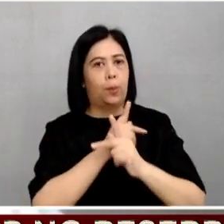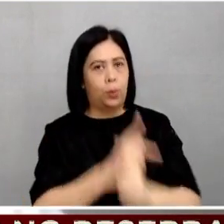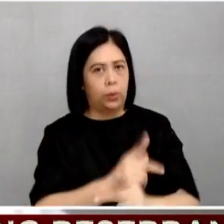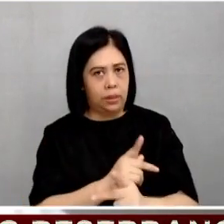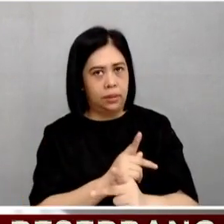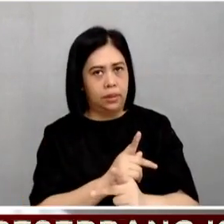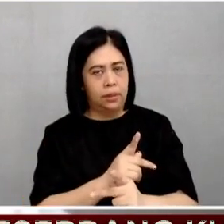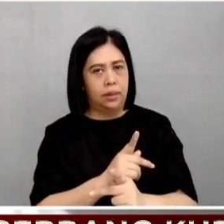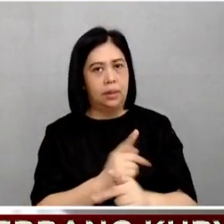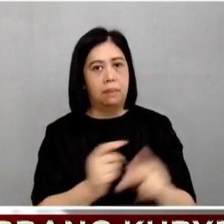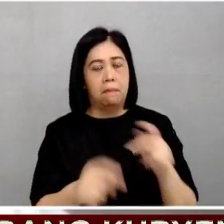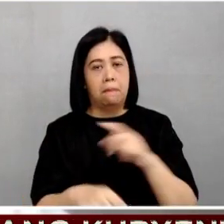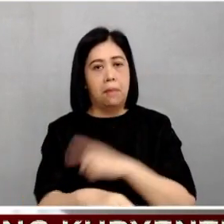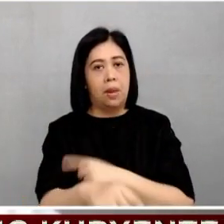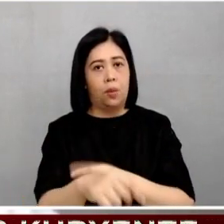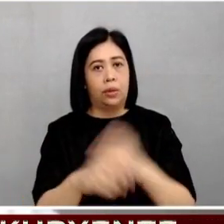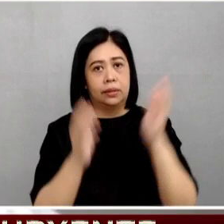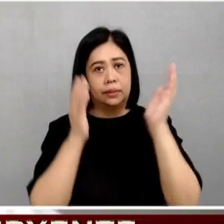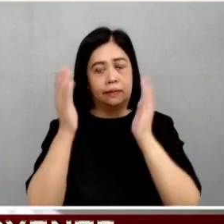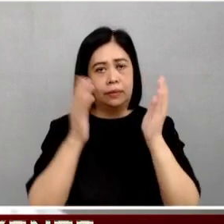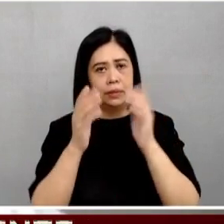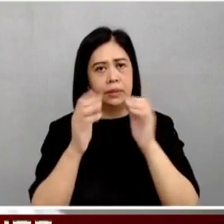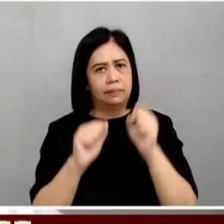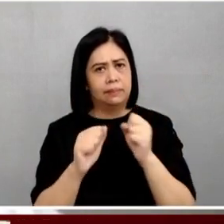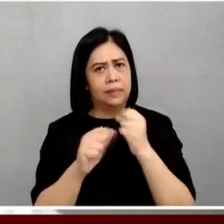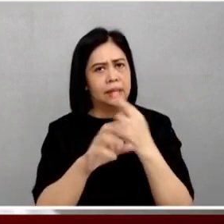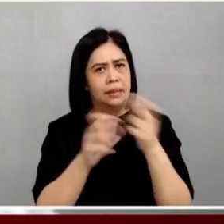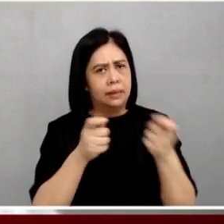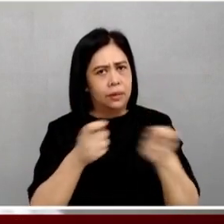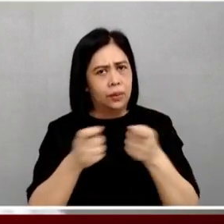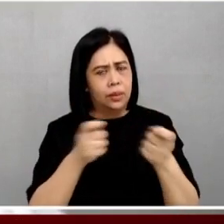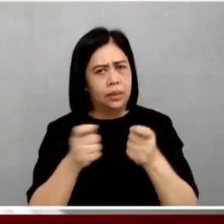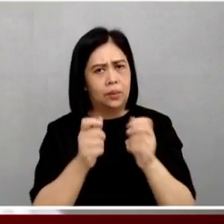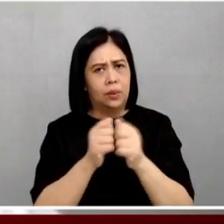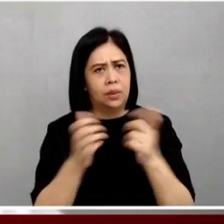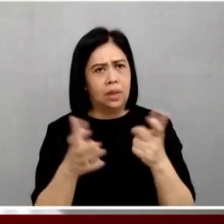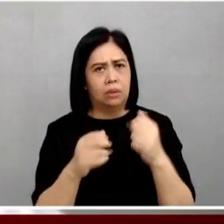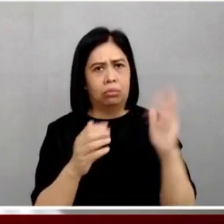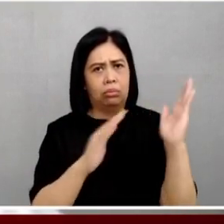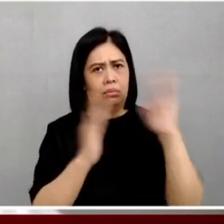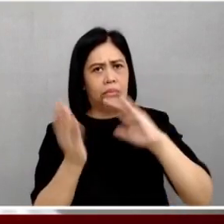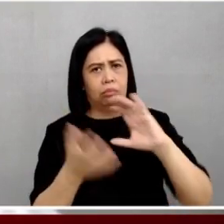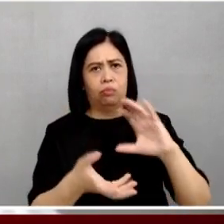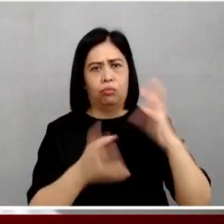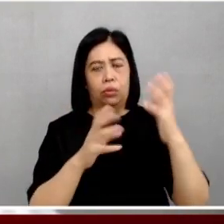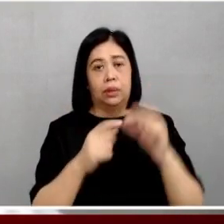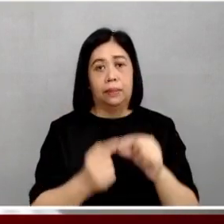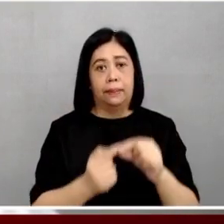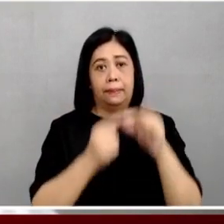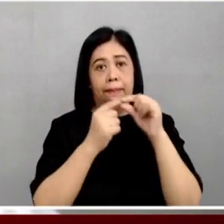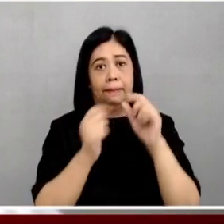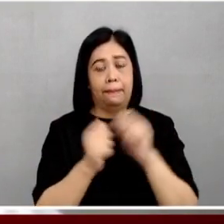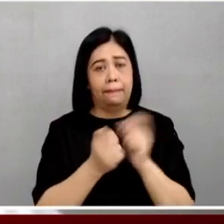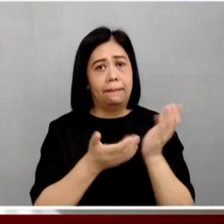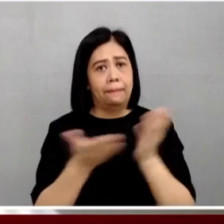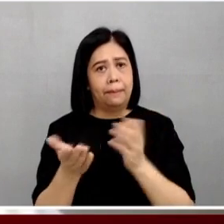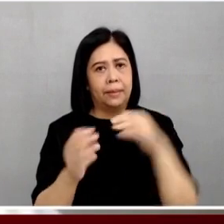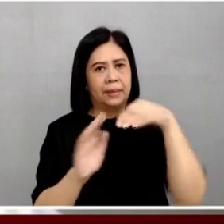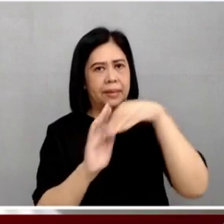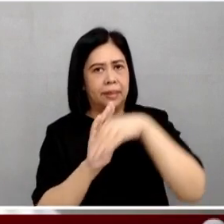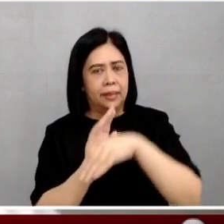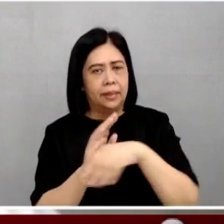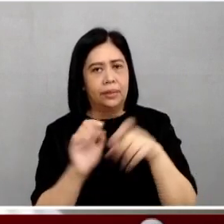power rates and service are justly regulated without further delays, especially in bringing down the price of